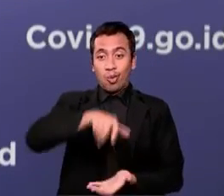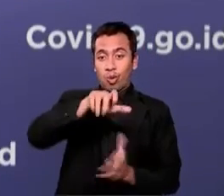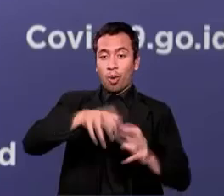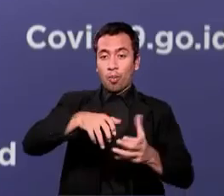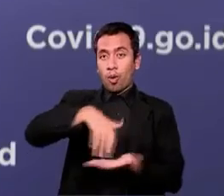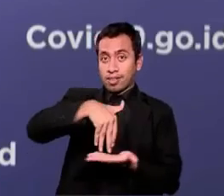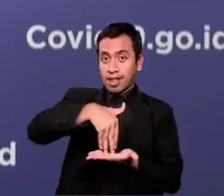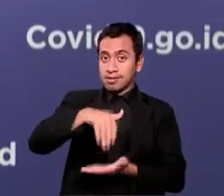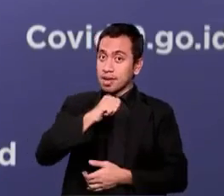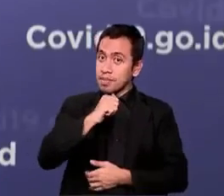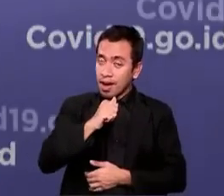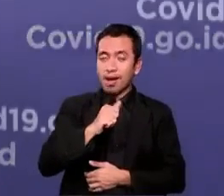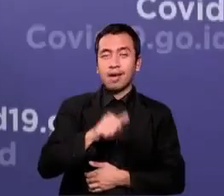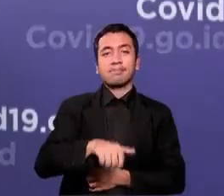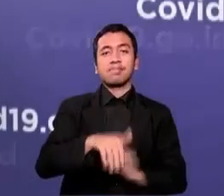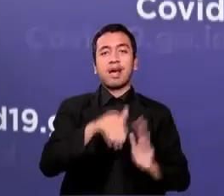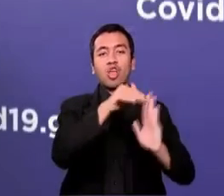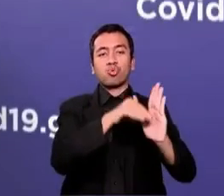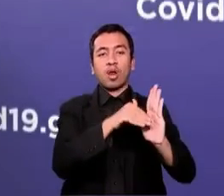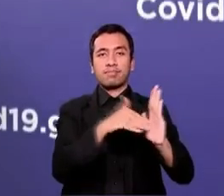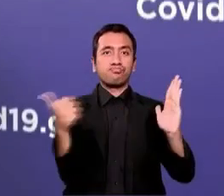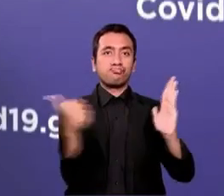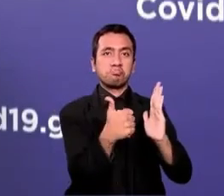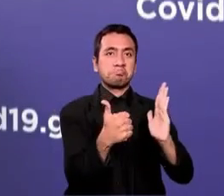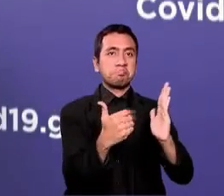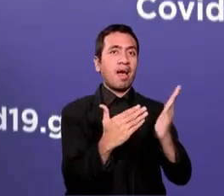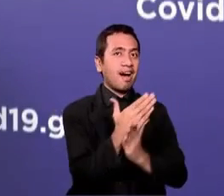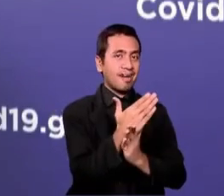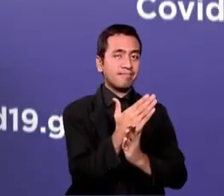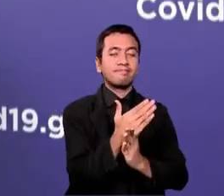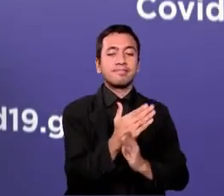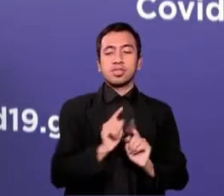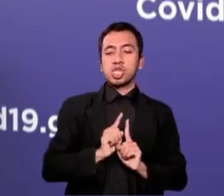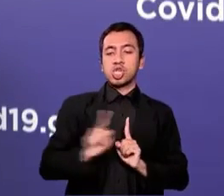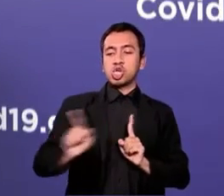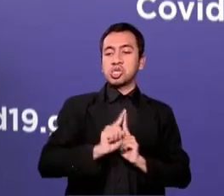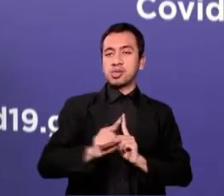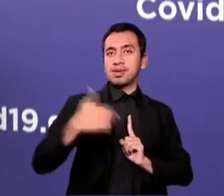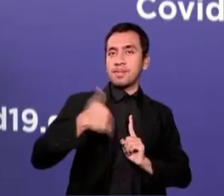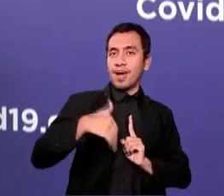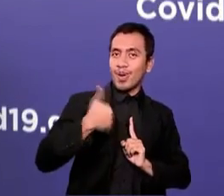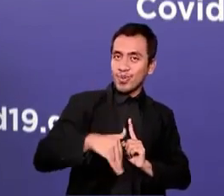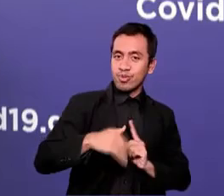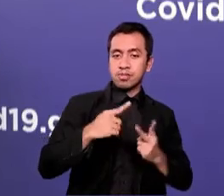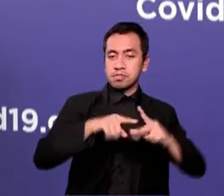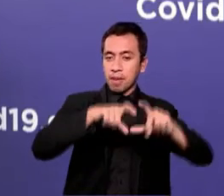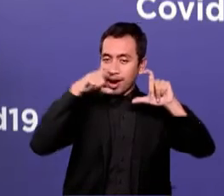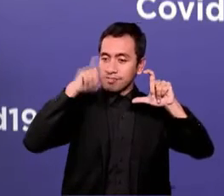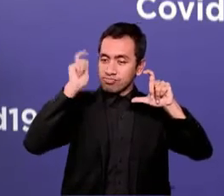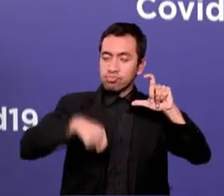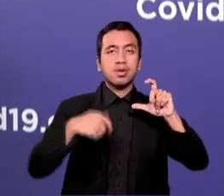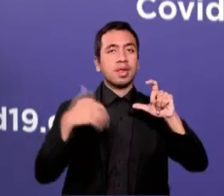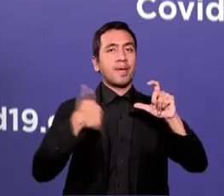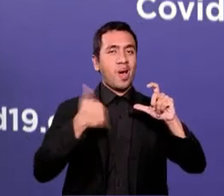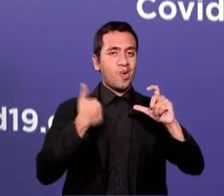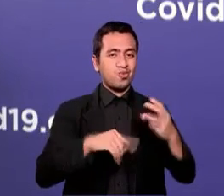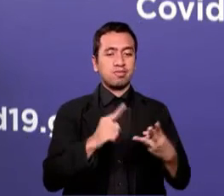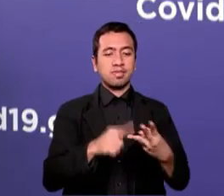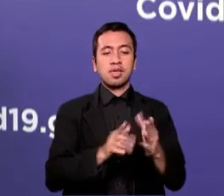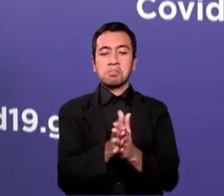untuk menjaga jarak tidak menggunakan masker dan tidak rajin mencuci tangan